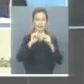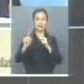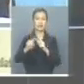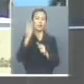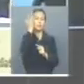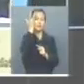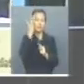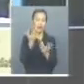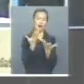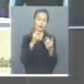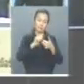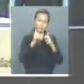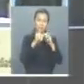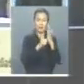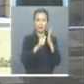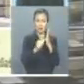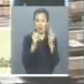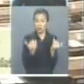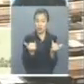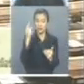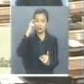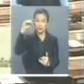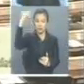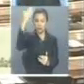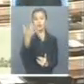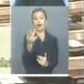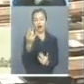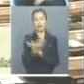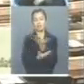ไขปัญหาทั้งในปัจจุบันและอนาคต